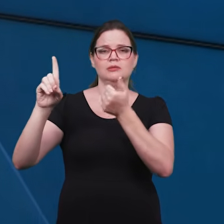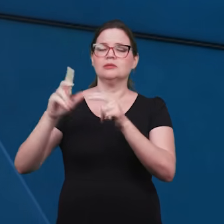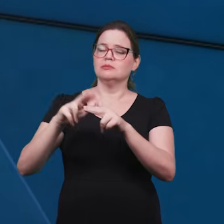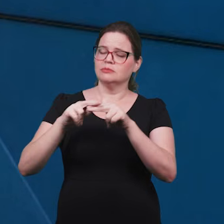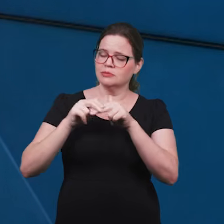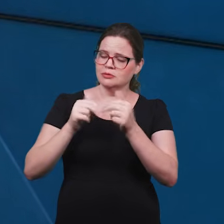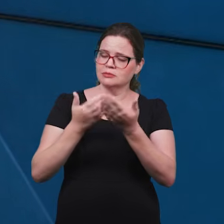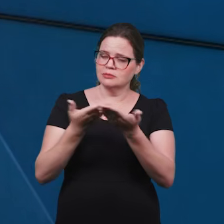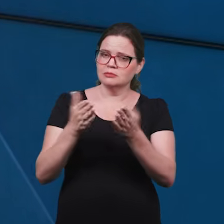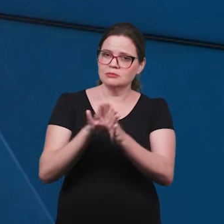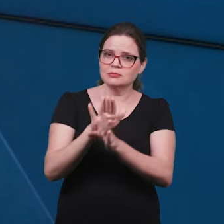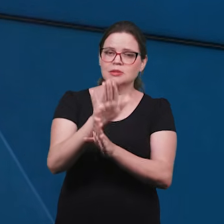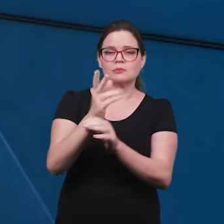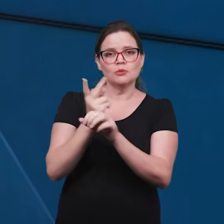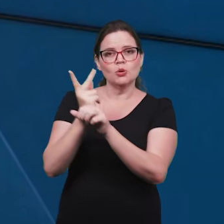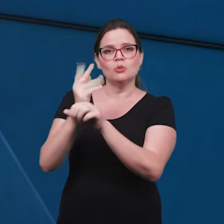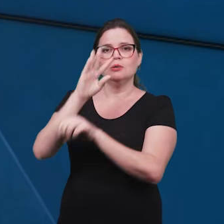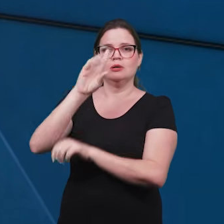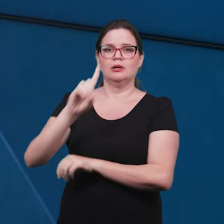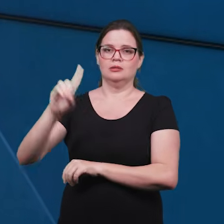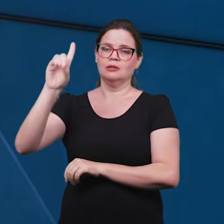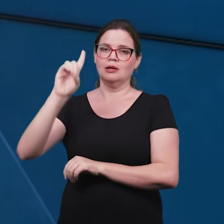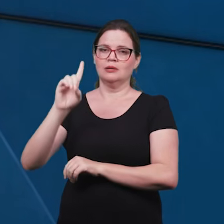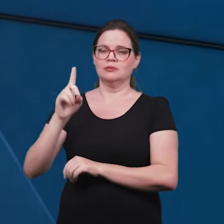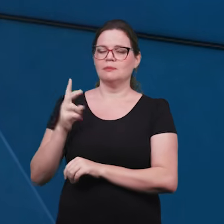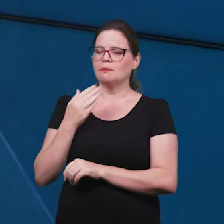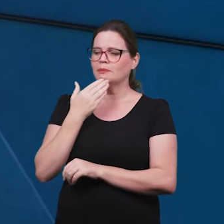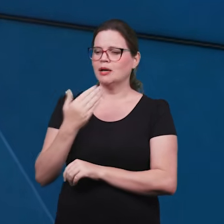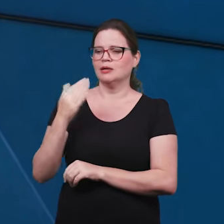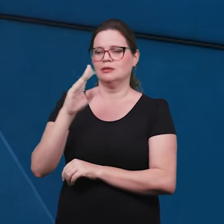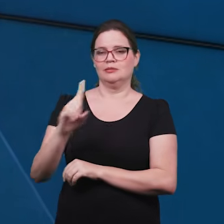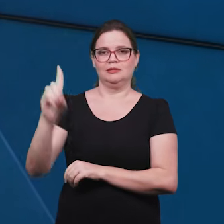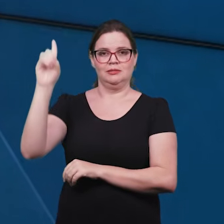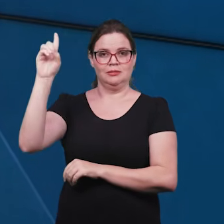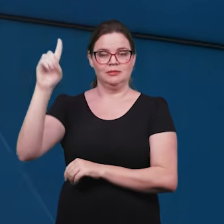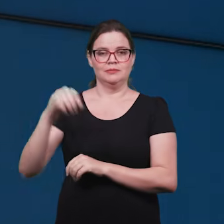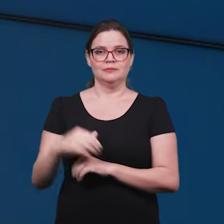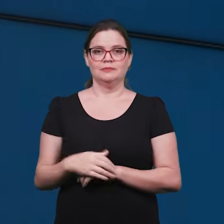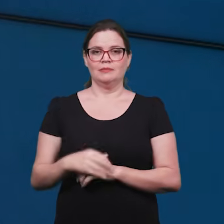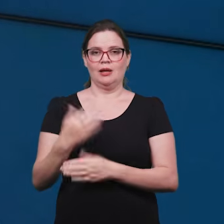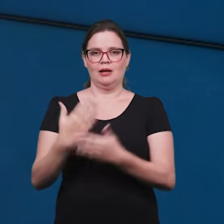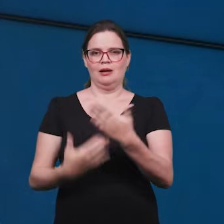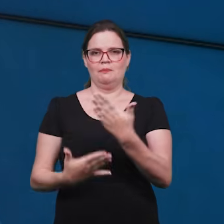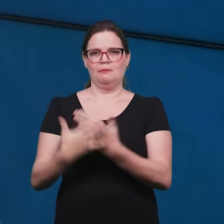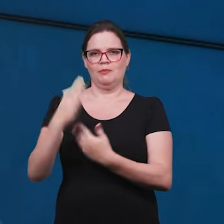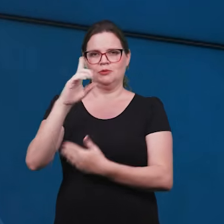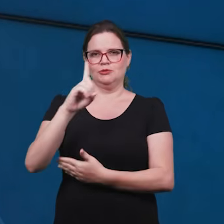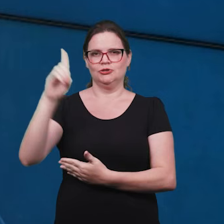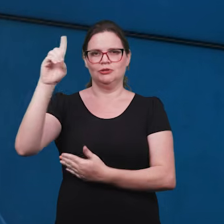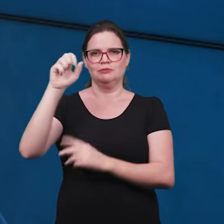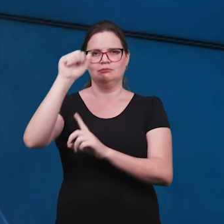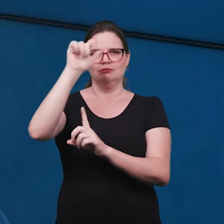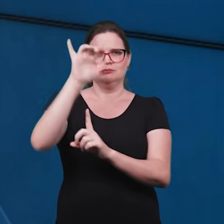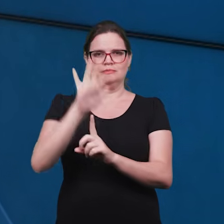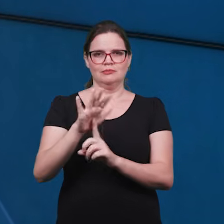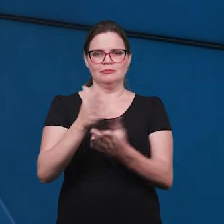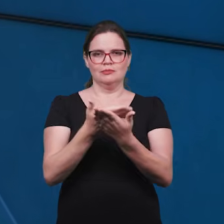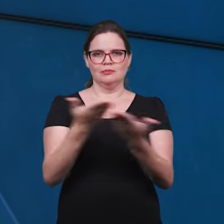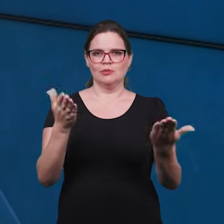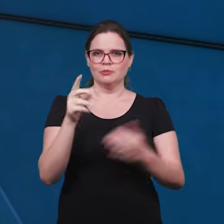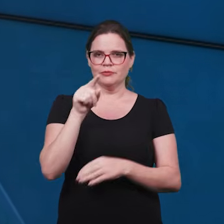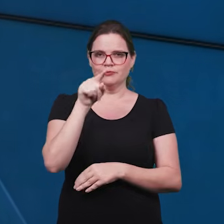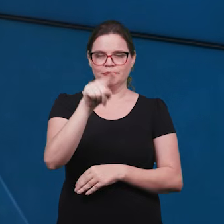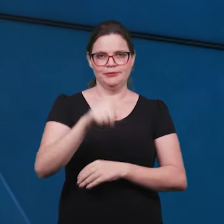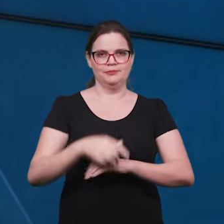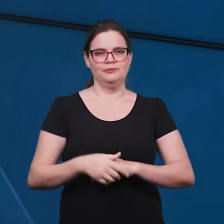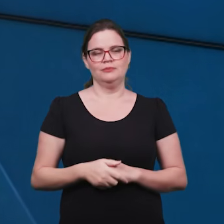этого больше. Então procurem isso, busquem isso. Его рука на тебя. E a mão de Deus estará